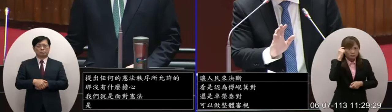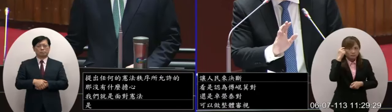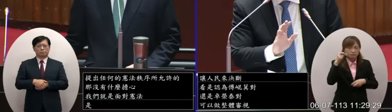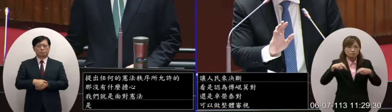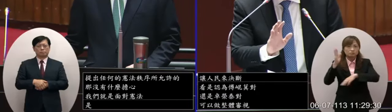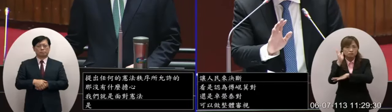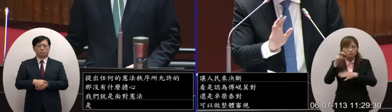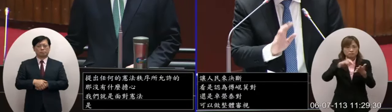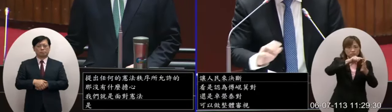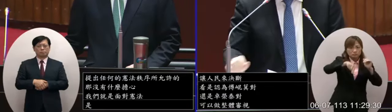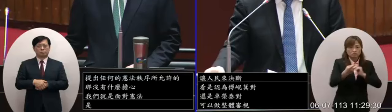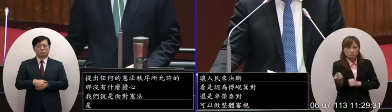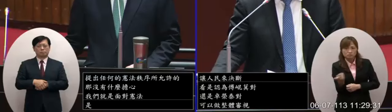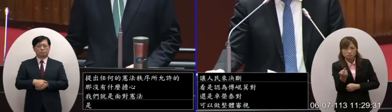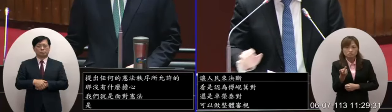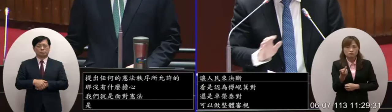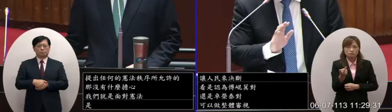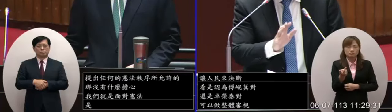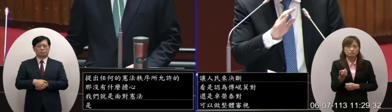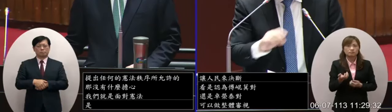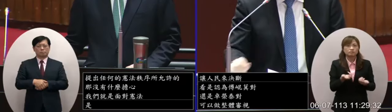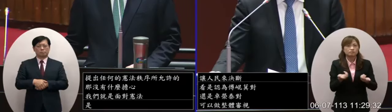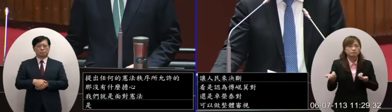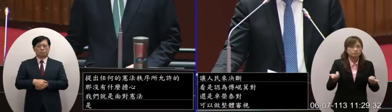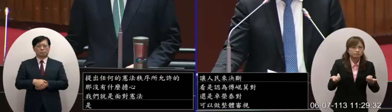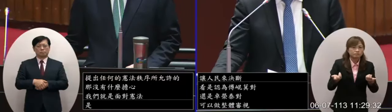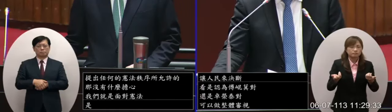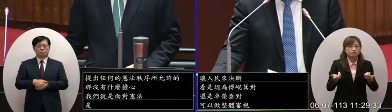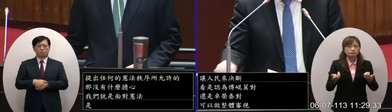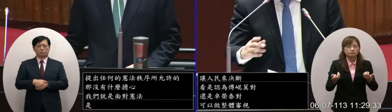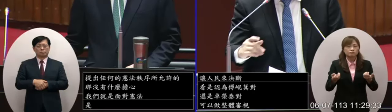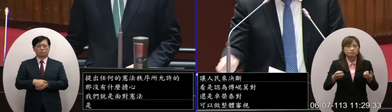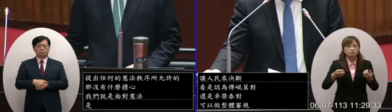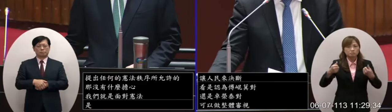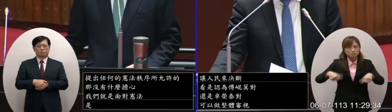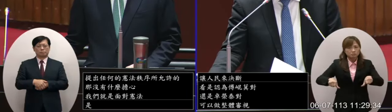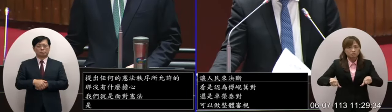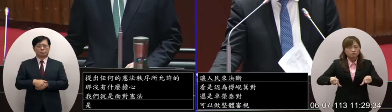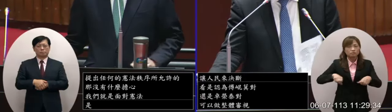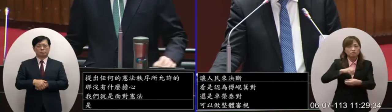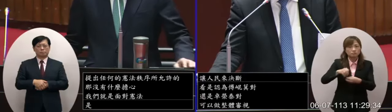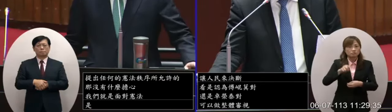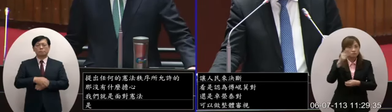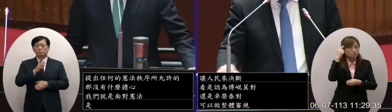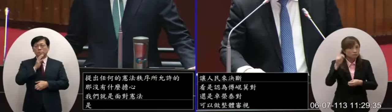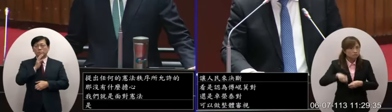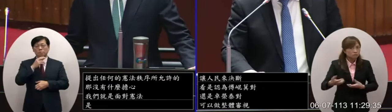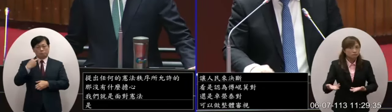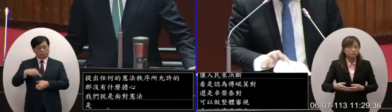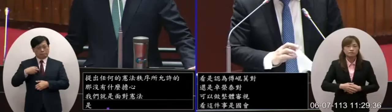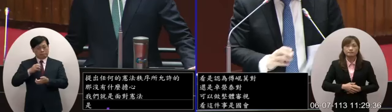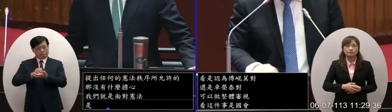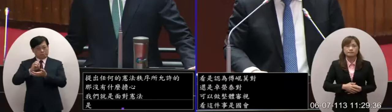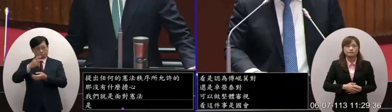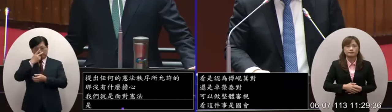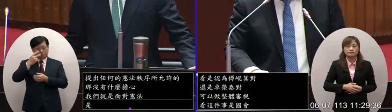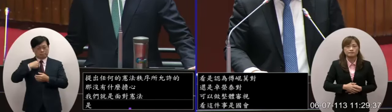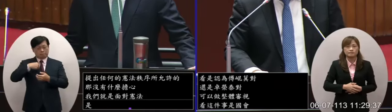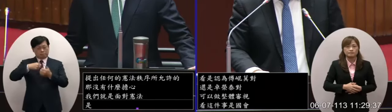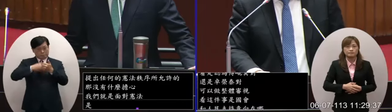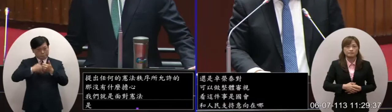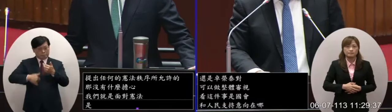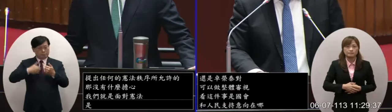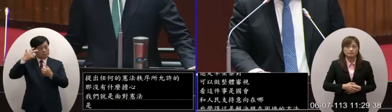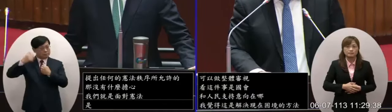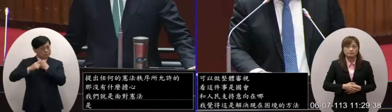行政跟立法之间如何产生一个好的一个运作的分际一个方式。院长应该同意这样的看法吧？ 是的，我跟赖委员对宪法的理